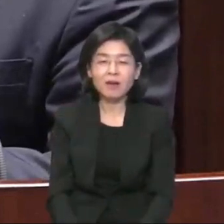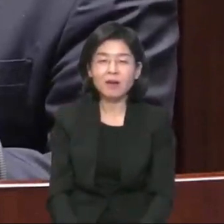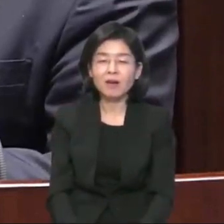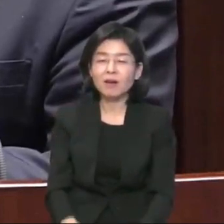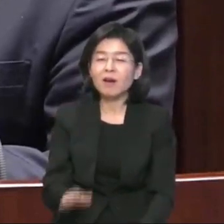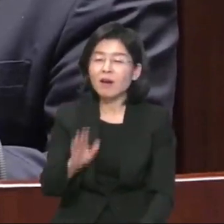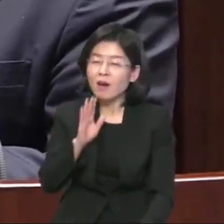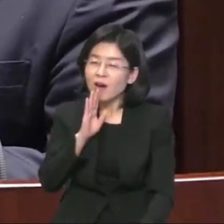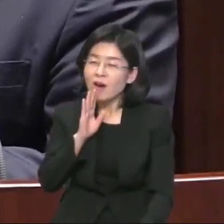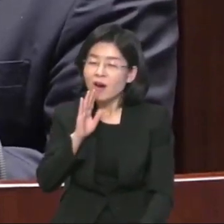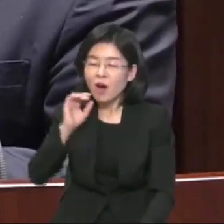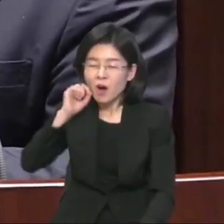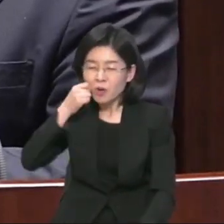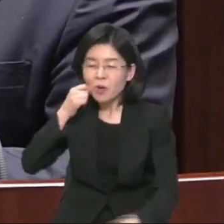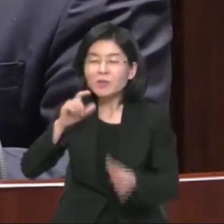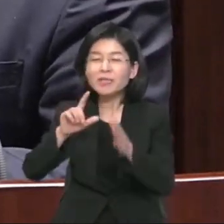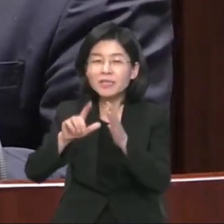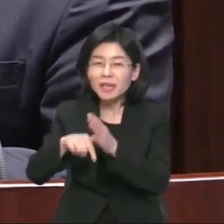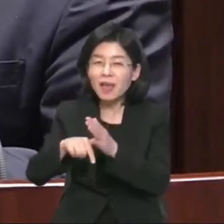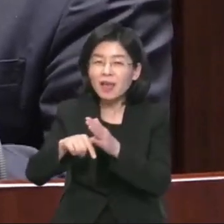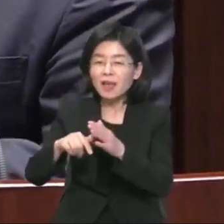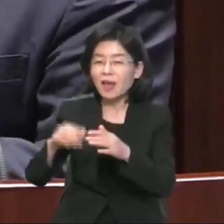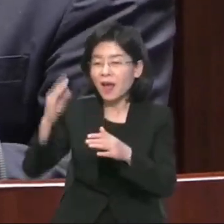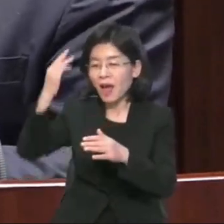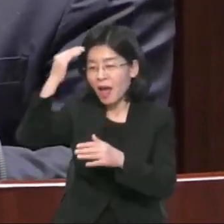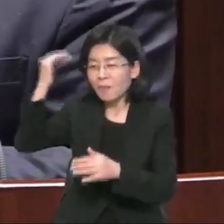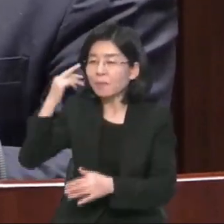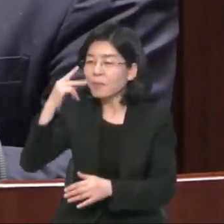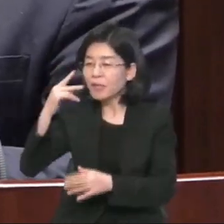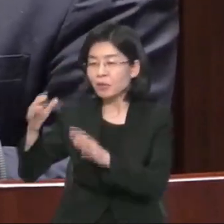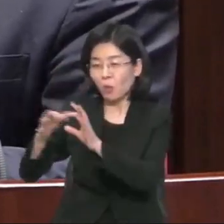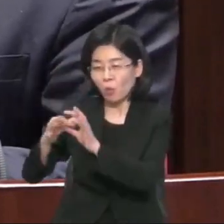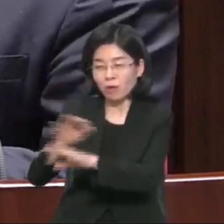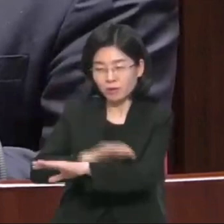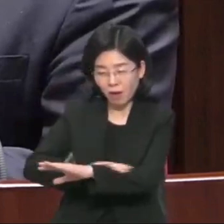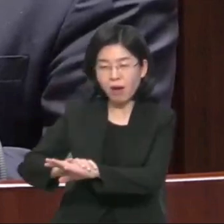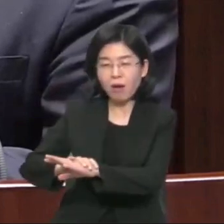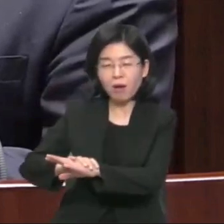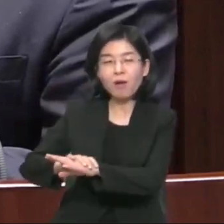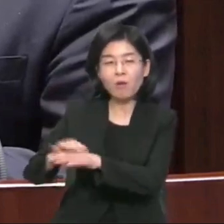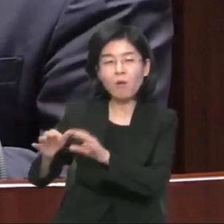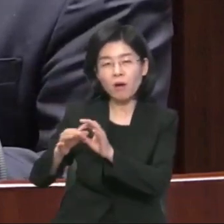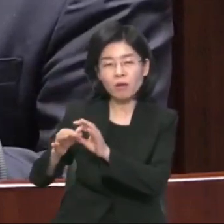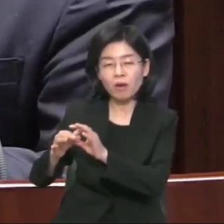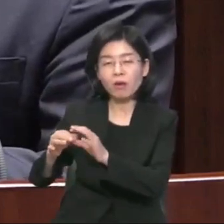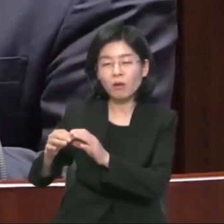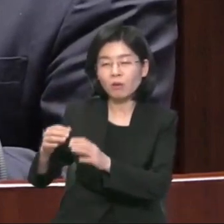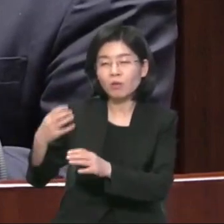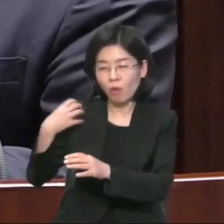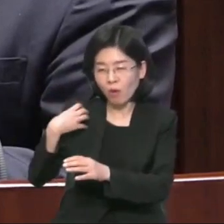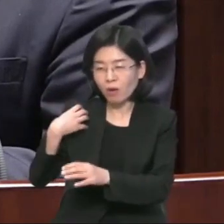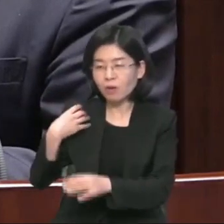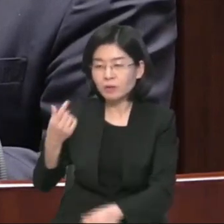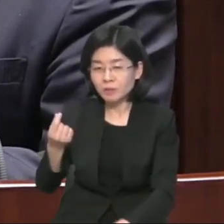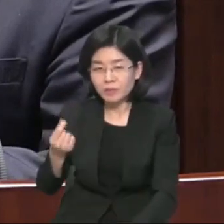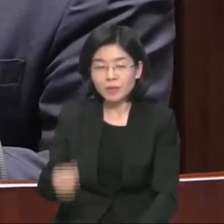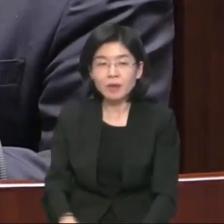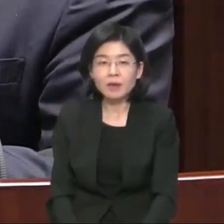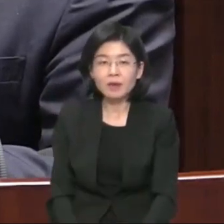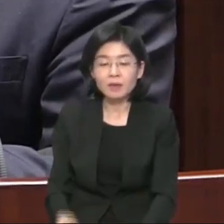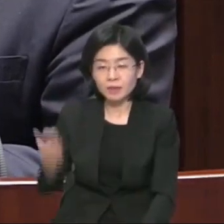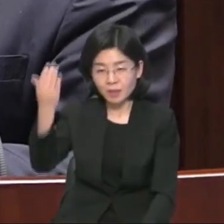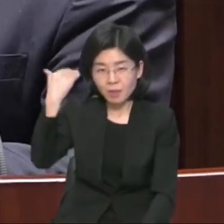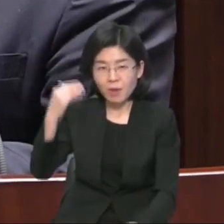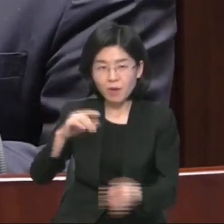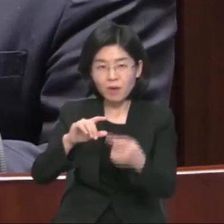그야말로 한미동맹을 잘하면서 외교 업무를 잘했다고 생각합니다. 네, 2일날 호르무즈 해협에서